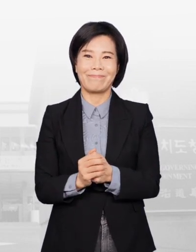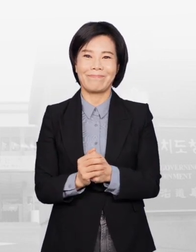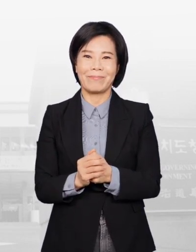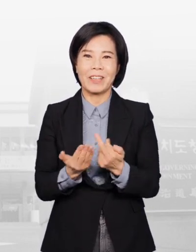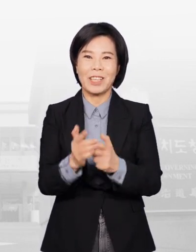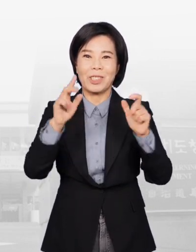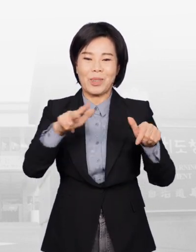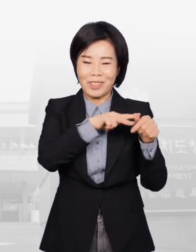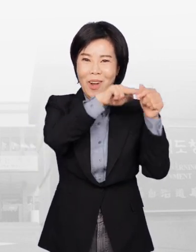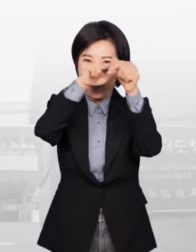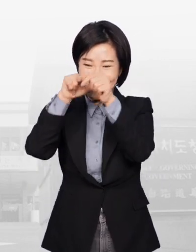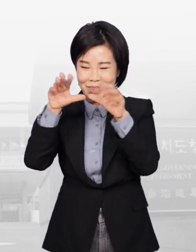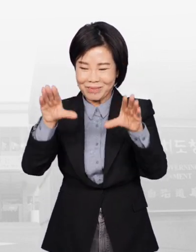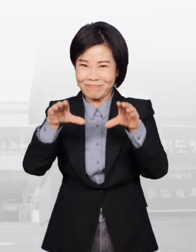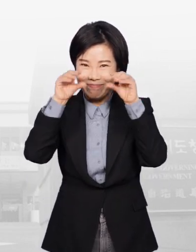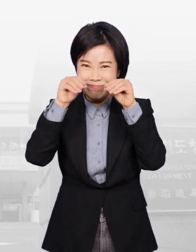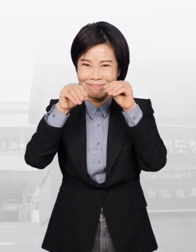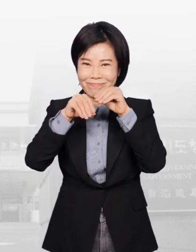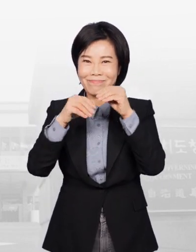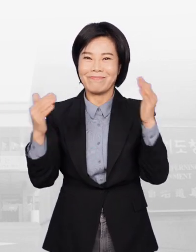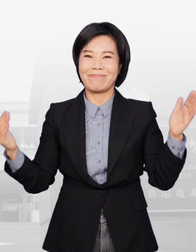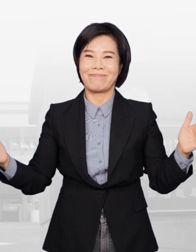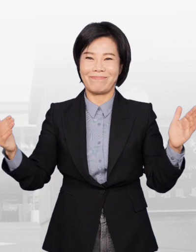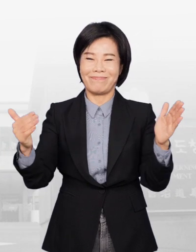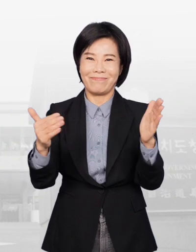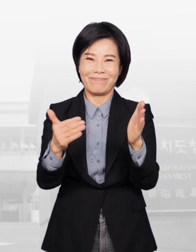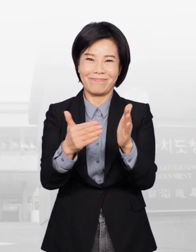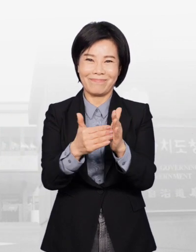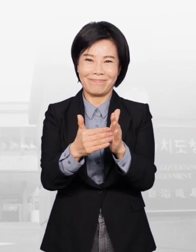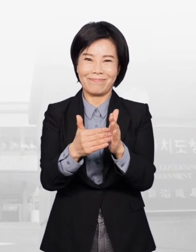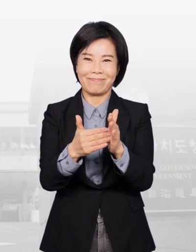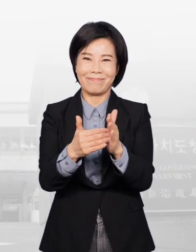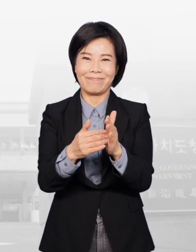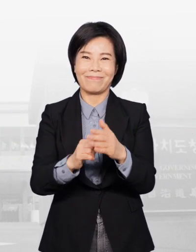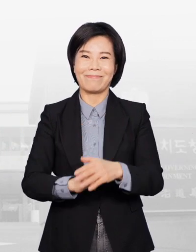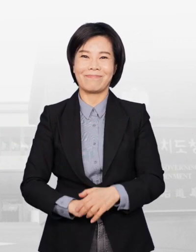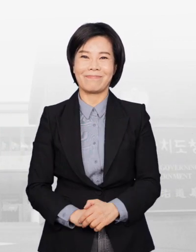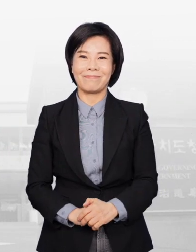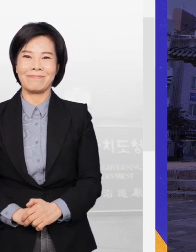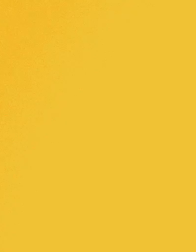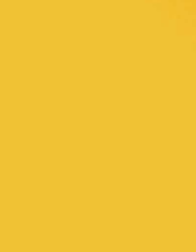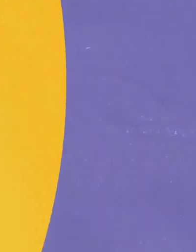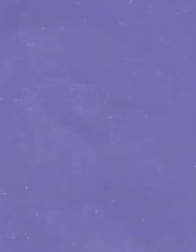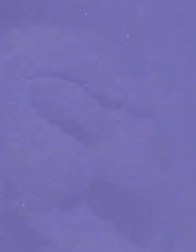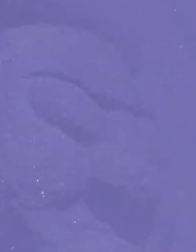제주의 모든 정보를 한눈에 몬땅 뉴스 시즌2였습니다.